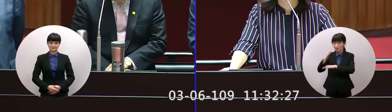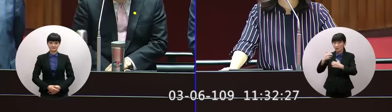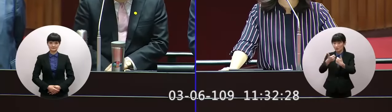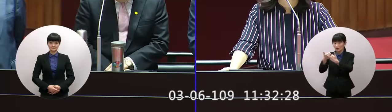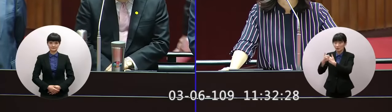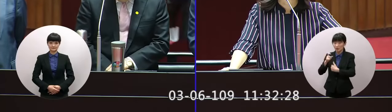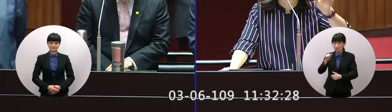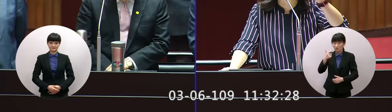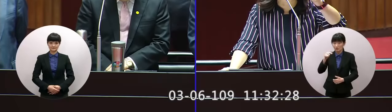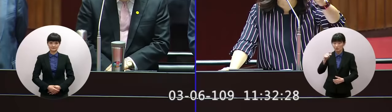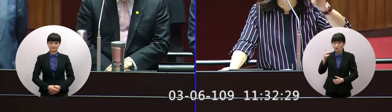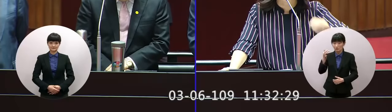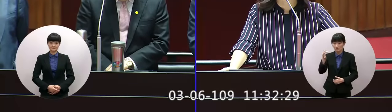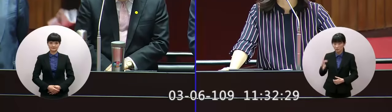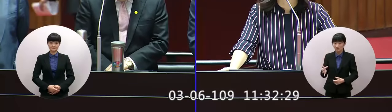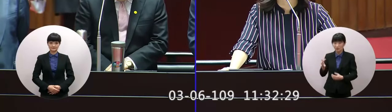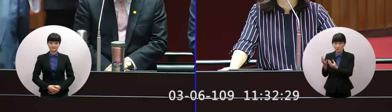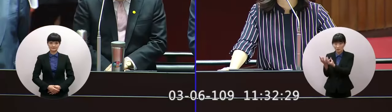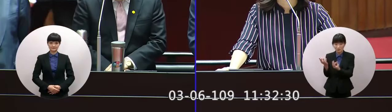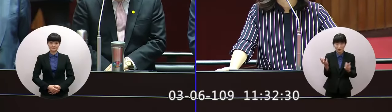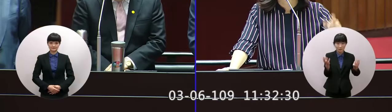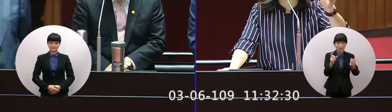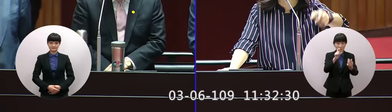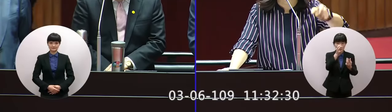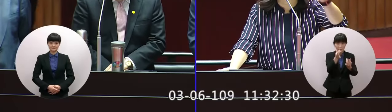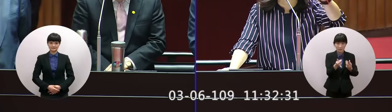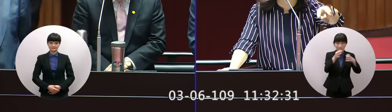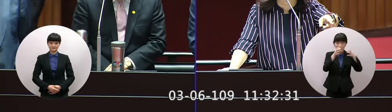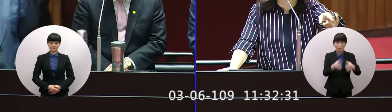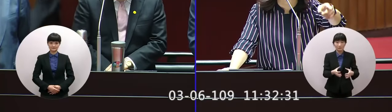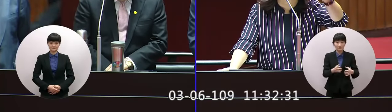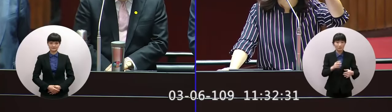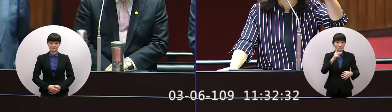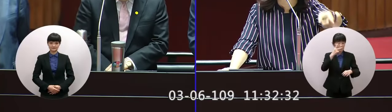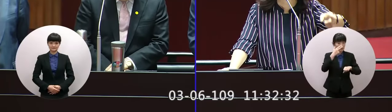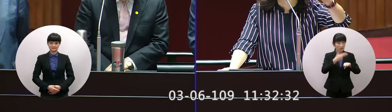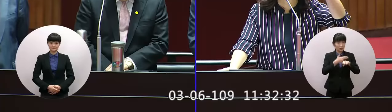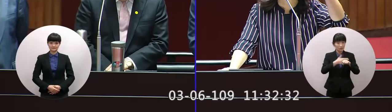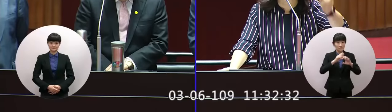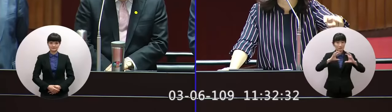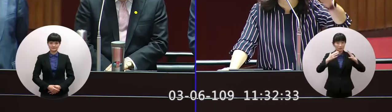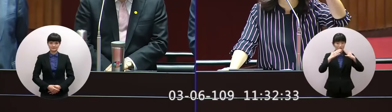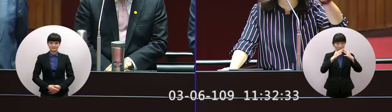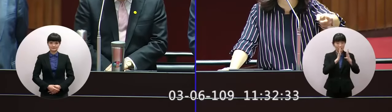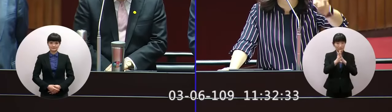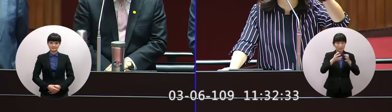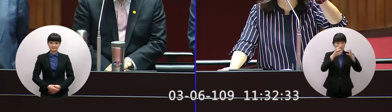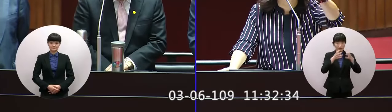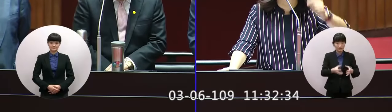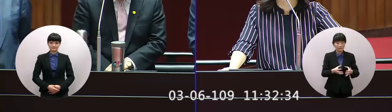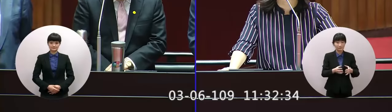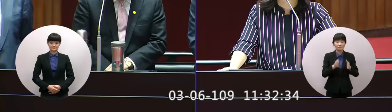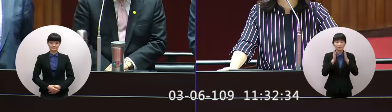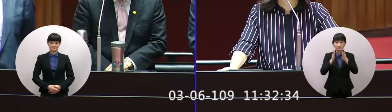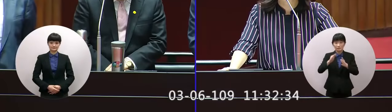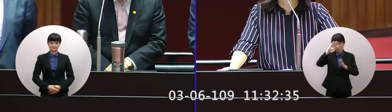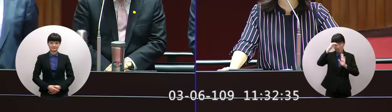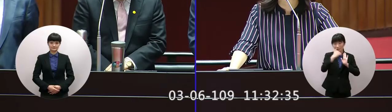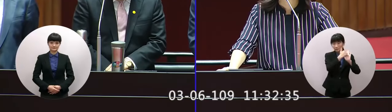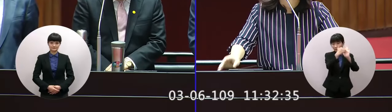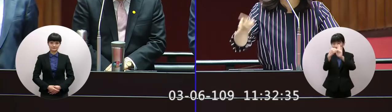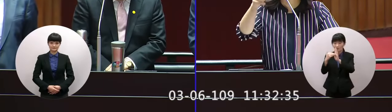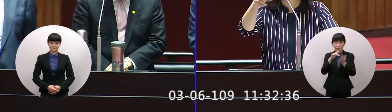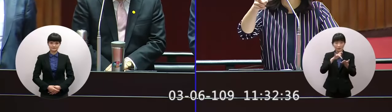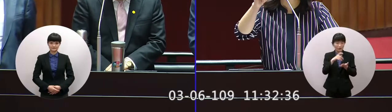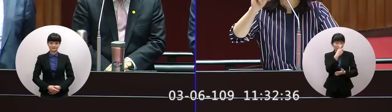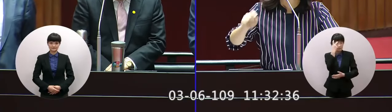10亿？我们组科技国家队这次好好投入在相关的快筛疫苗药品的研